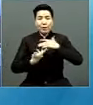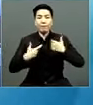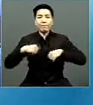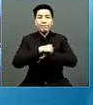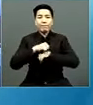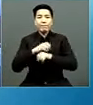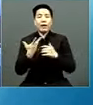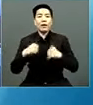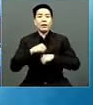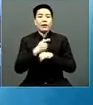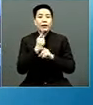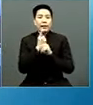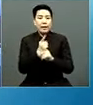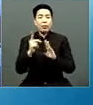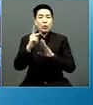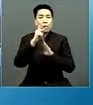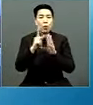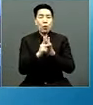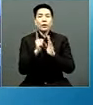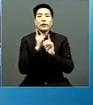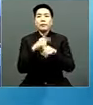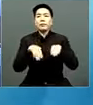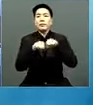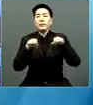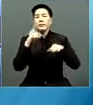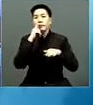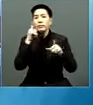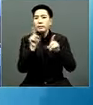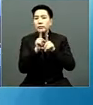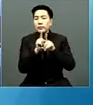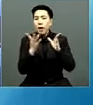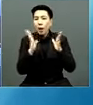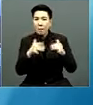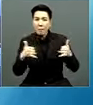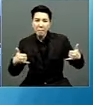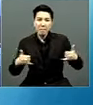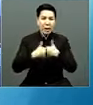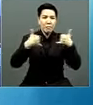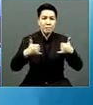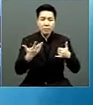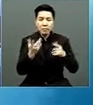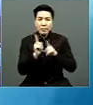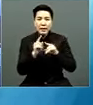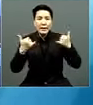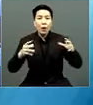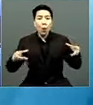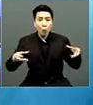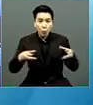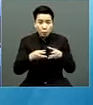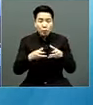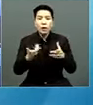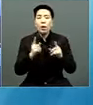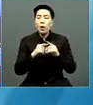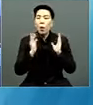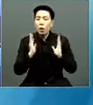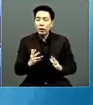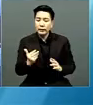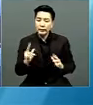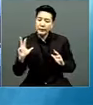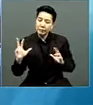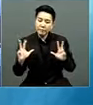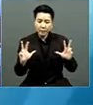าะกีฬาตามกติกาสากลที่ไม่มีลักษณะของการปะทะกันโดยอาจเล่นเป็นทีมไม่เกินทีมละ